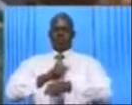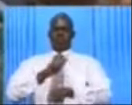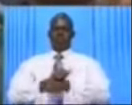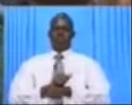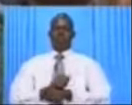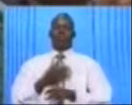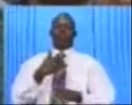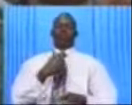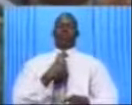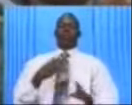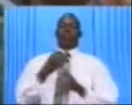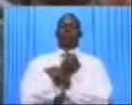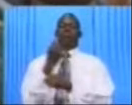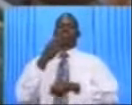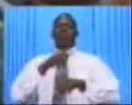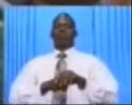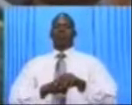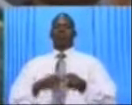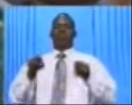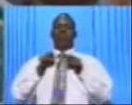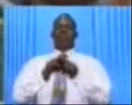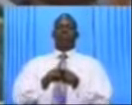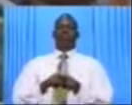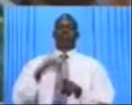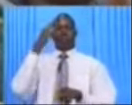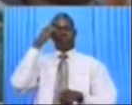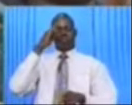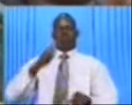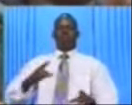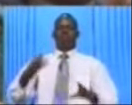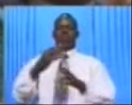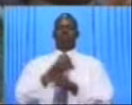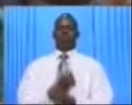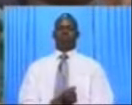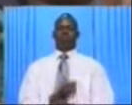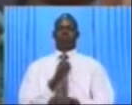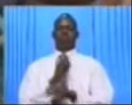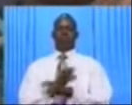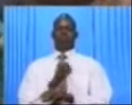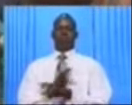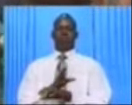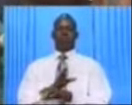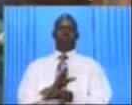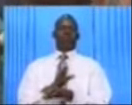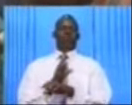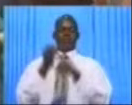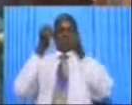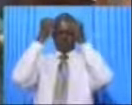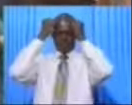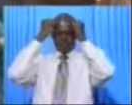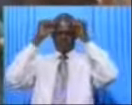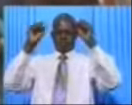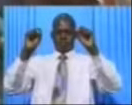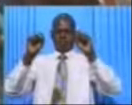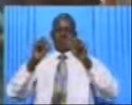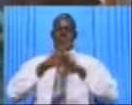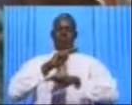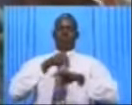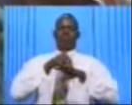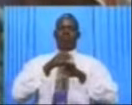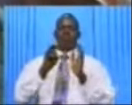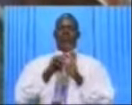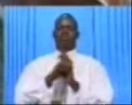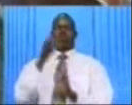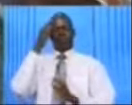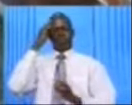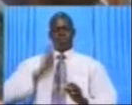j'ai donc saisi l'occasion également aussi pour requérir les conseils du président Konan Bédié, naturellement pour